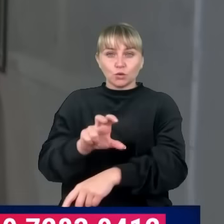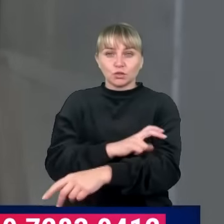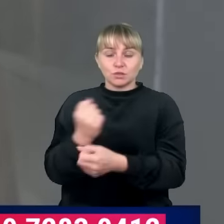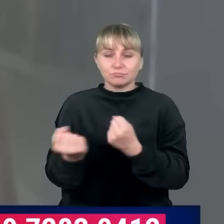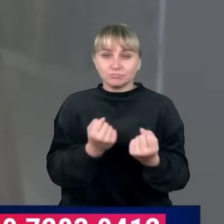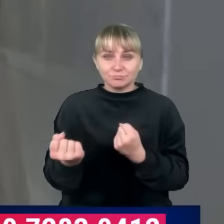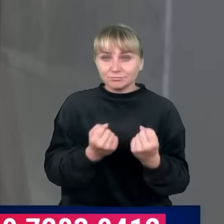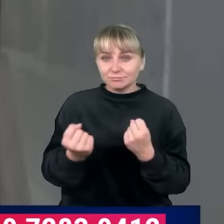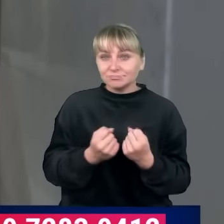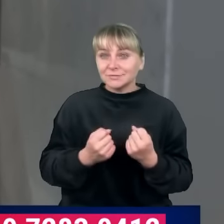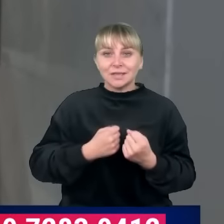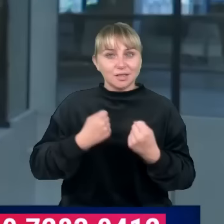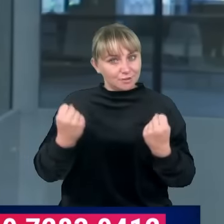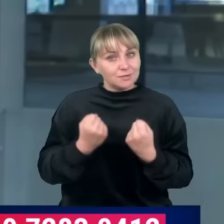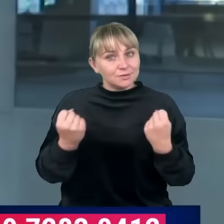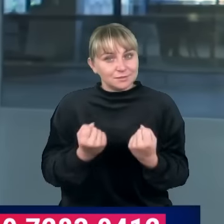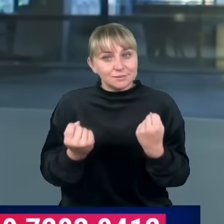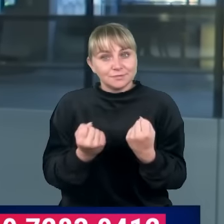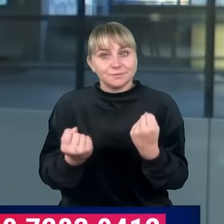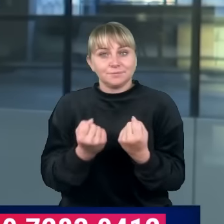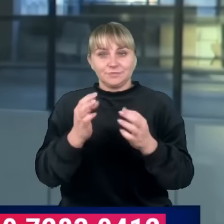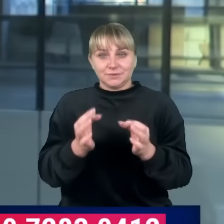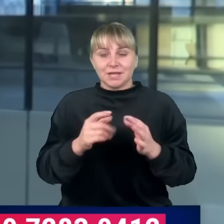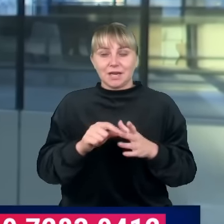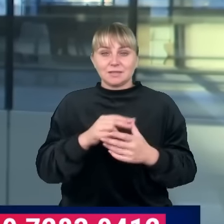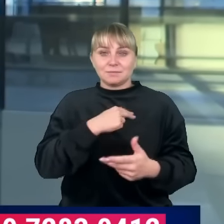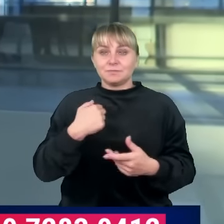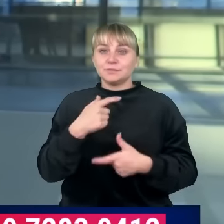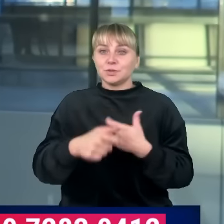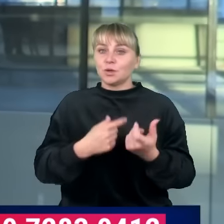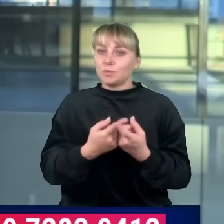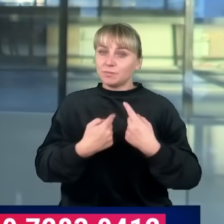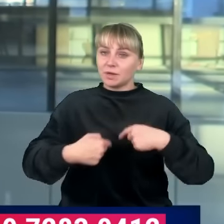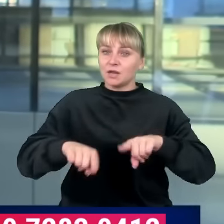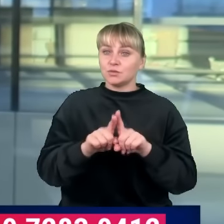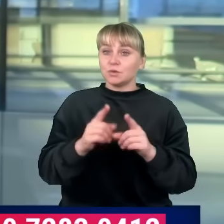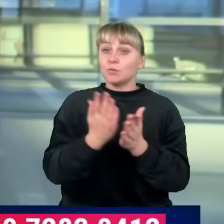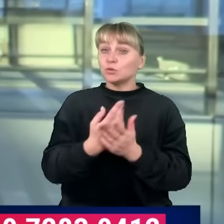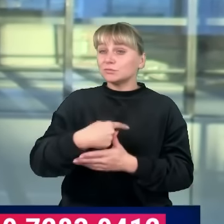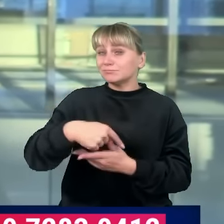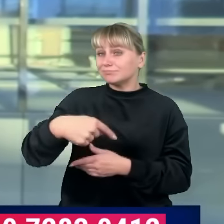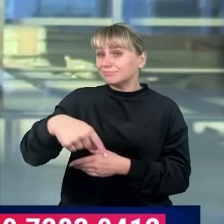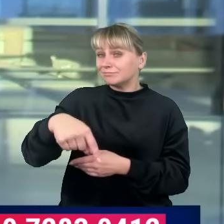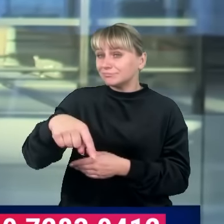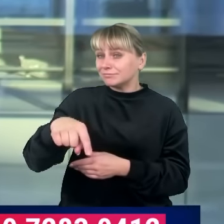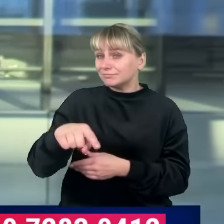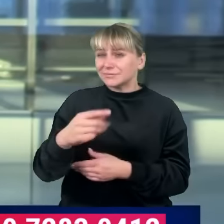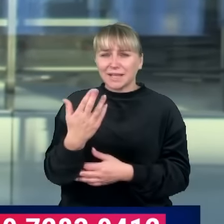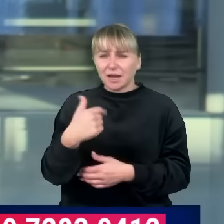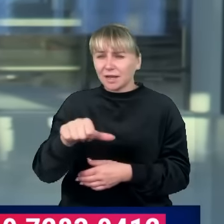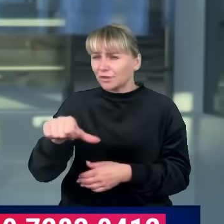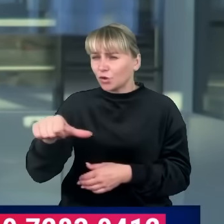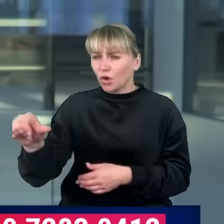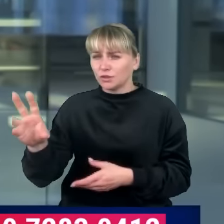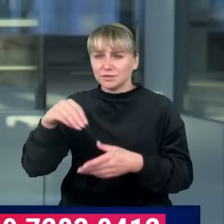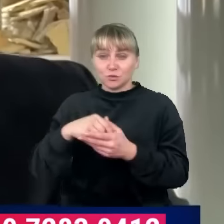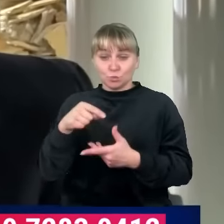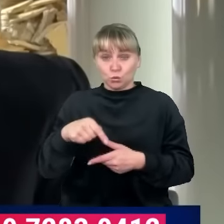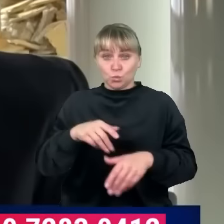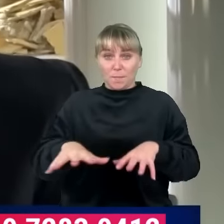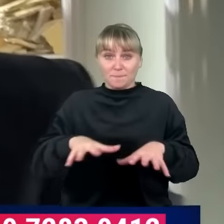wielki wysiłek, który w tej chwili realizujemy po to, żeby no już za chwilę, już dosłownie za parę tygodni móc w tym miejscu,